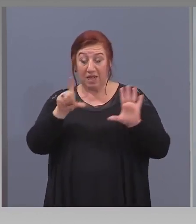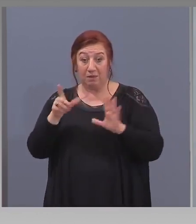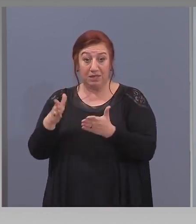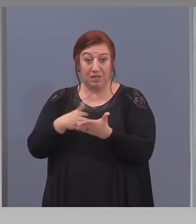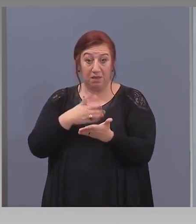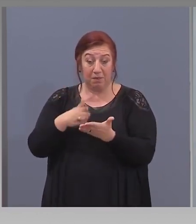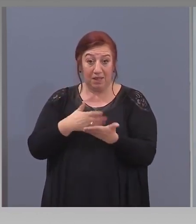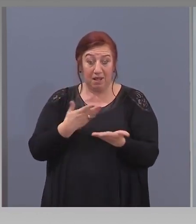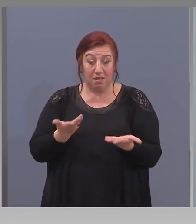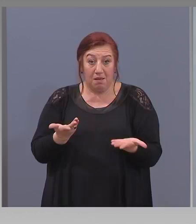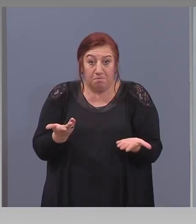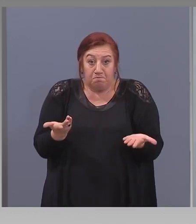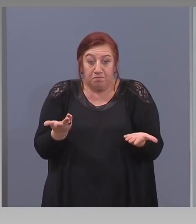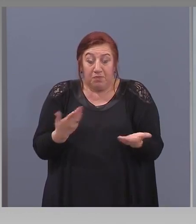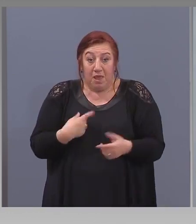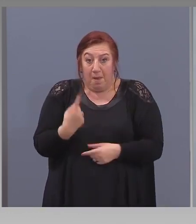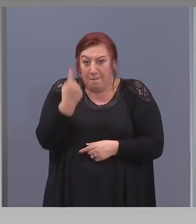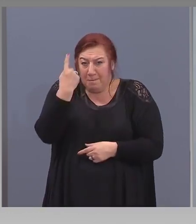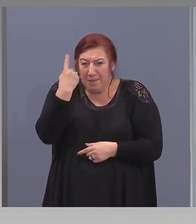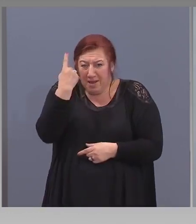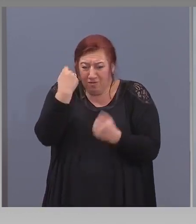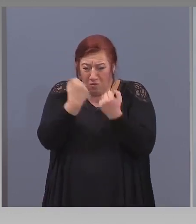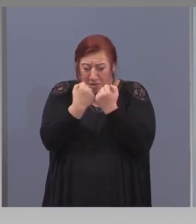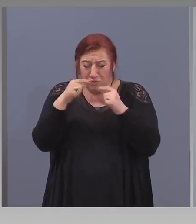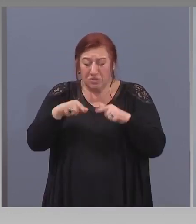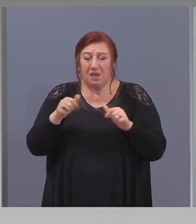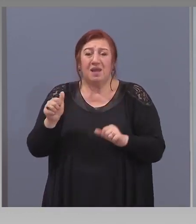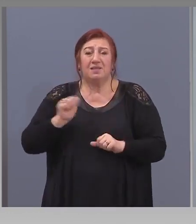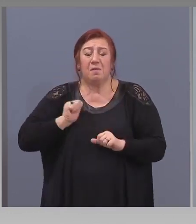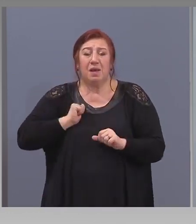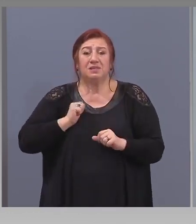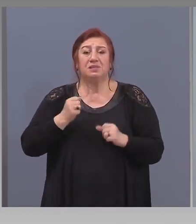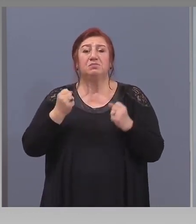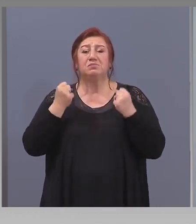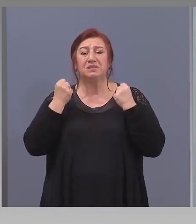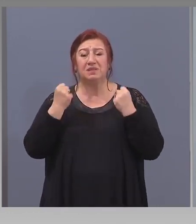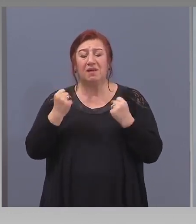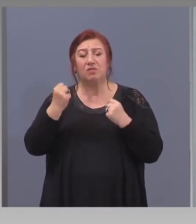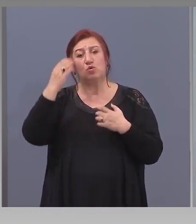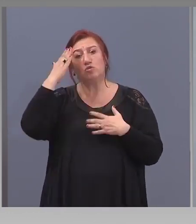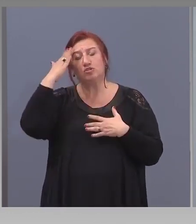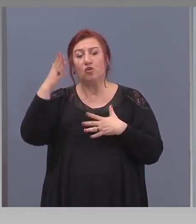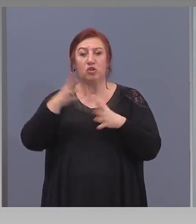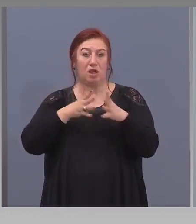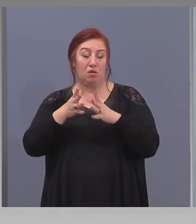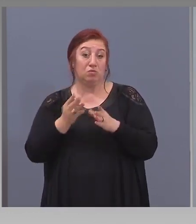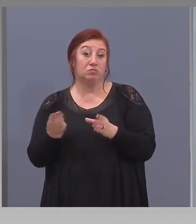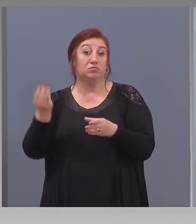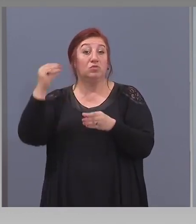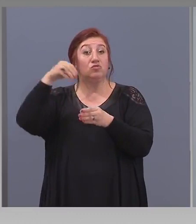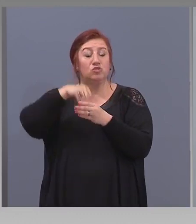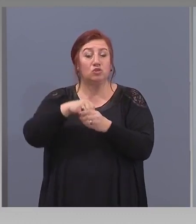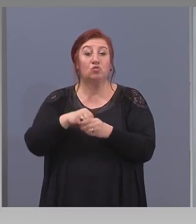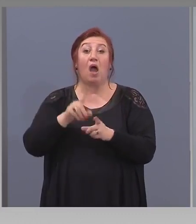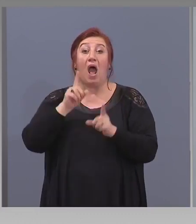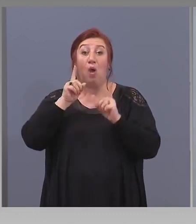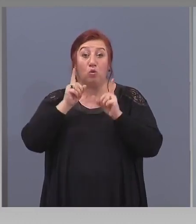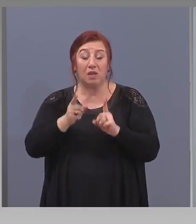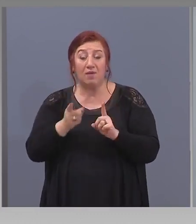единственото важно за мен сега е да опазиме здравето и живота на хората. Включително и с още по-строги